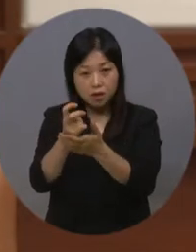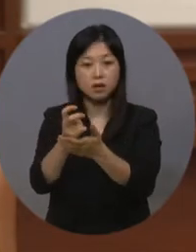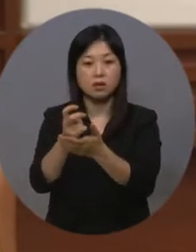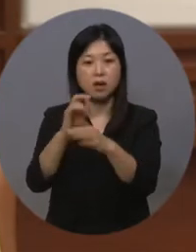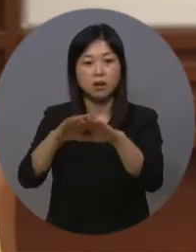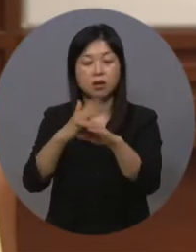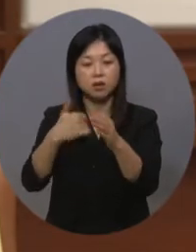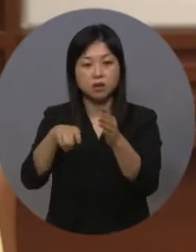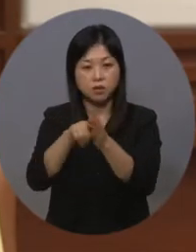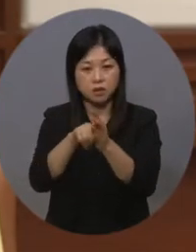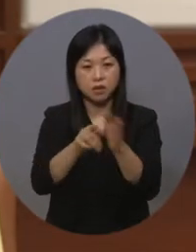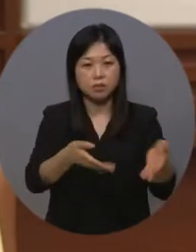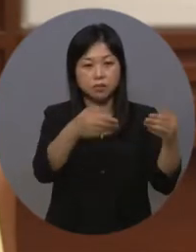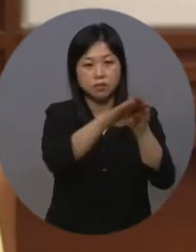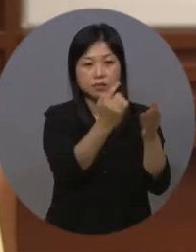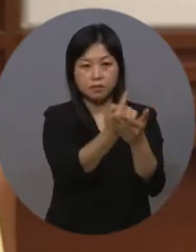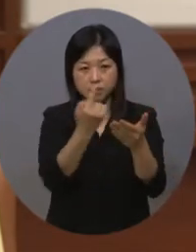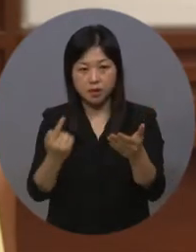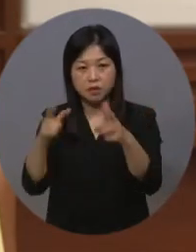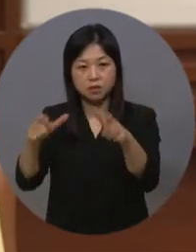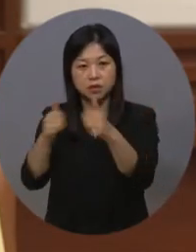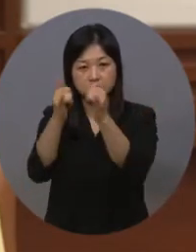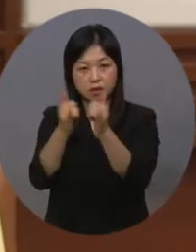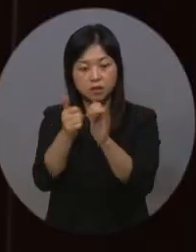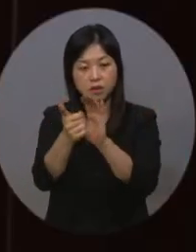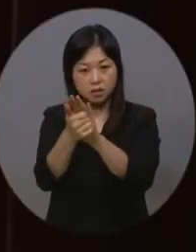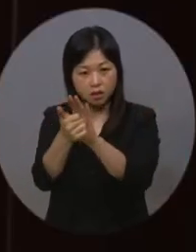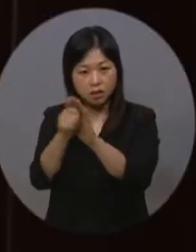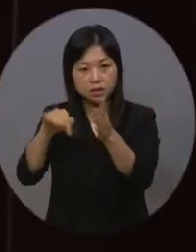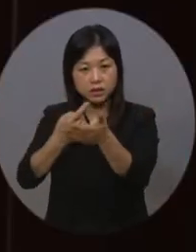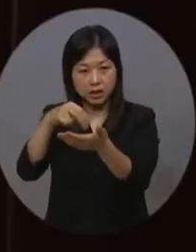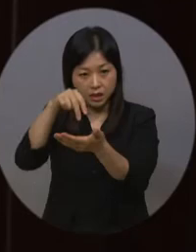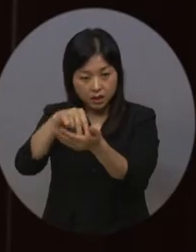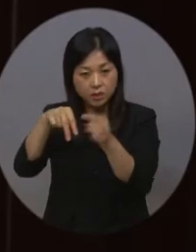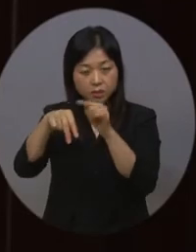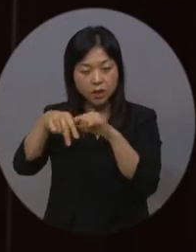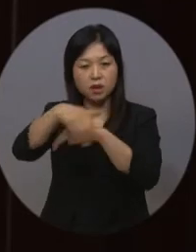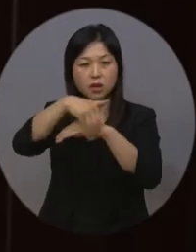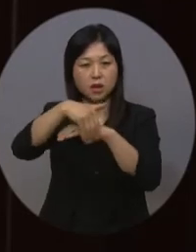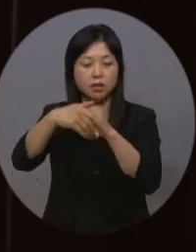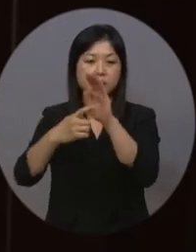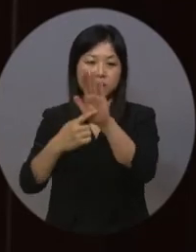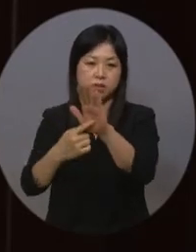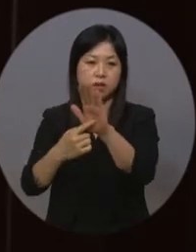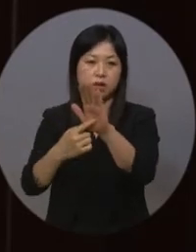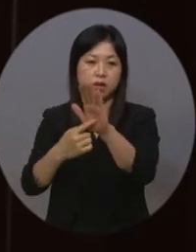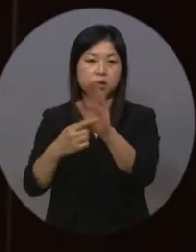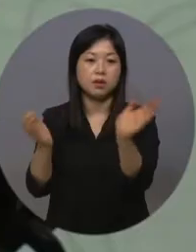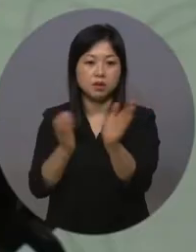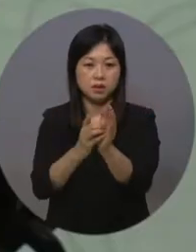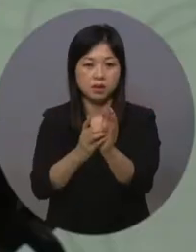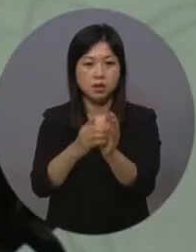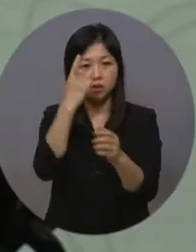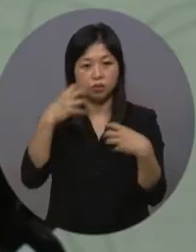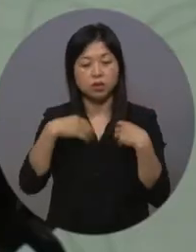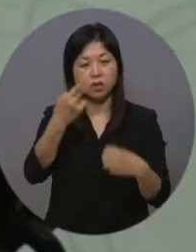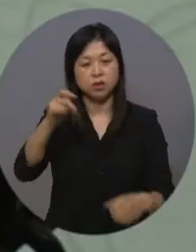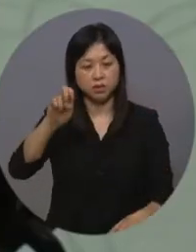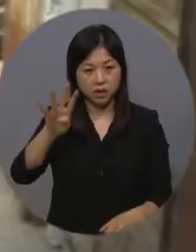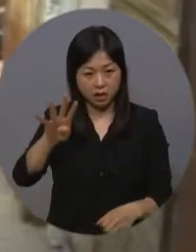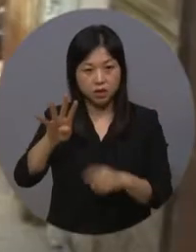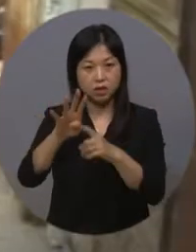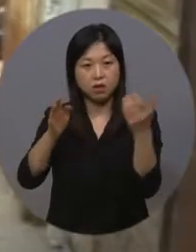장애인 지역사회 자립지원 로드맵을 발표했습니다. 이를 통해 정부는 2024년까지 3년간 시범사업을